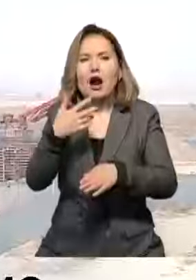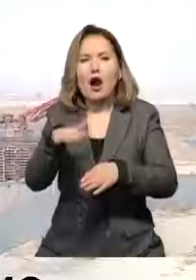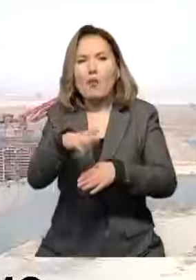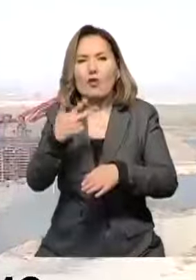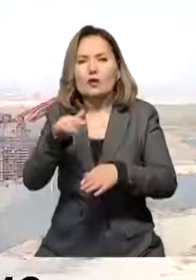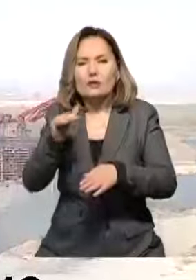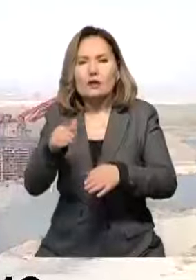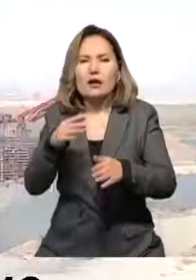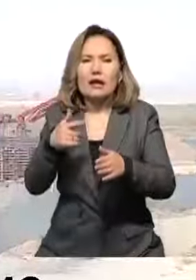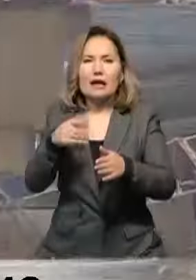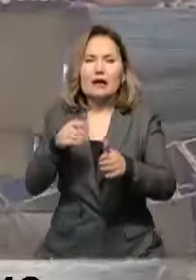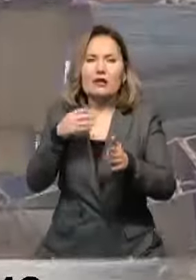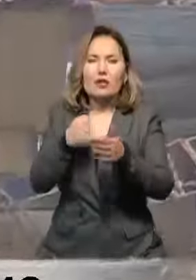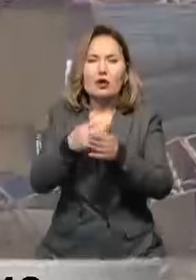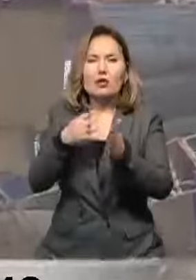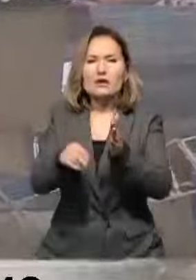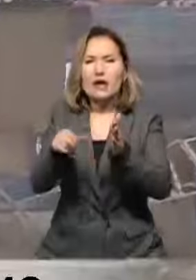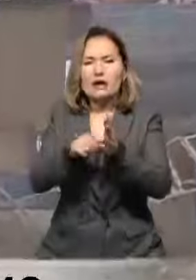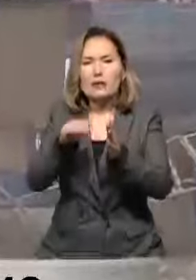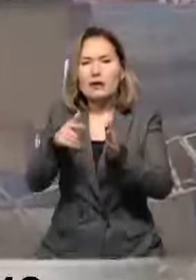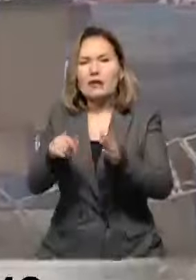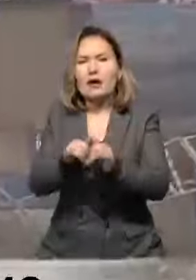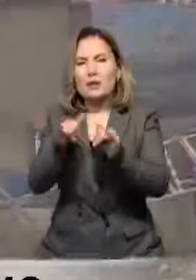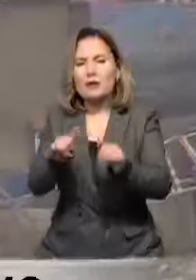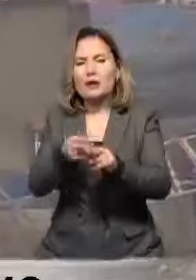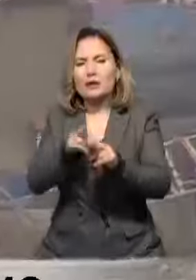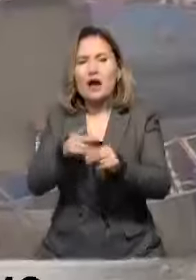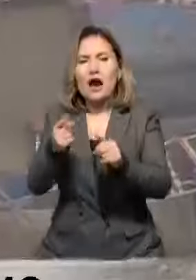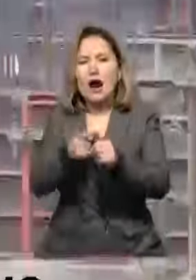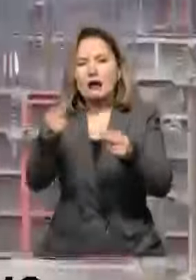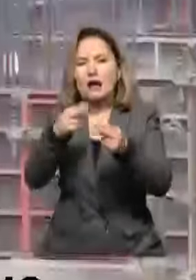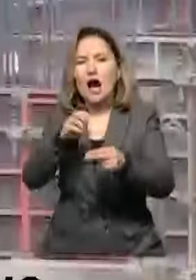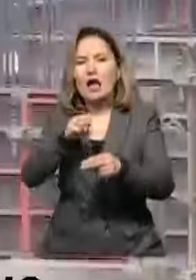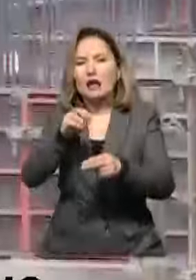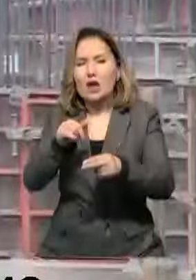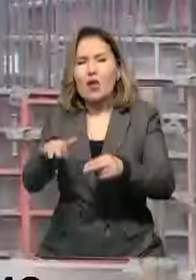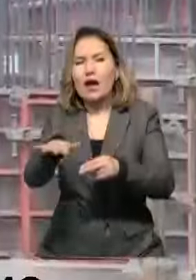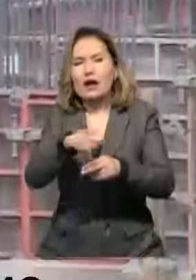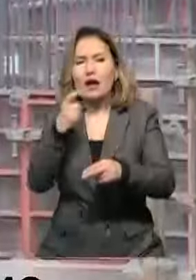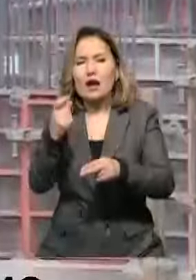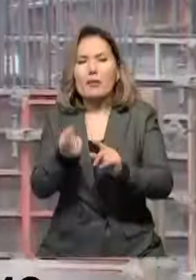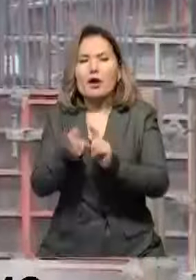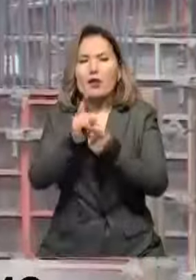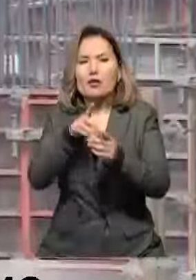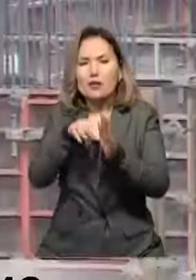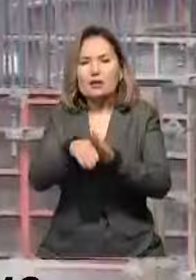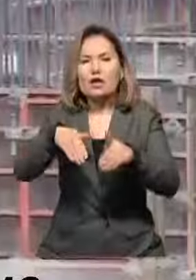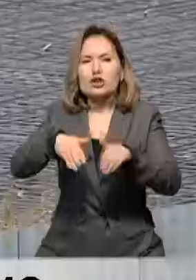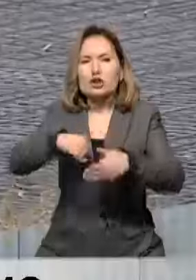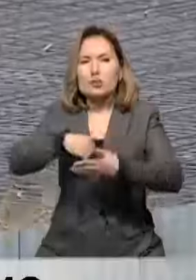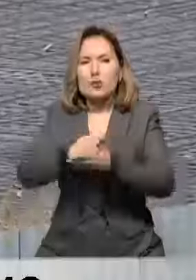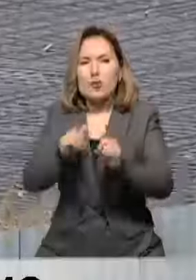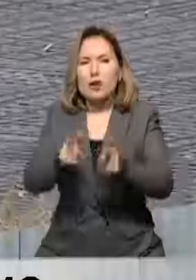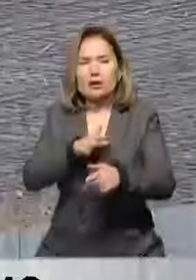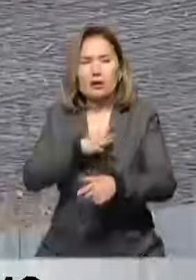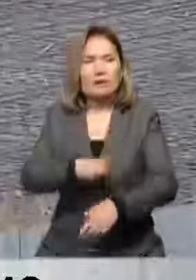гектардан 96,5 мың гектарға дейін ұлғайтып, оның атауын Алатау арнайы экономикалық аймағы деп өзгерту туралы шешімді